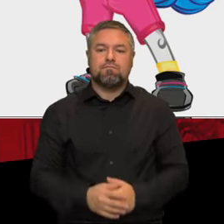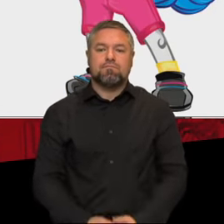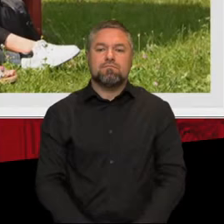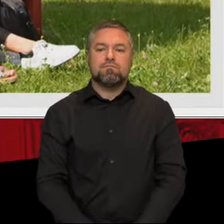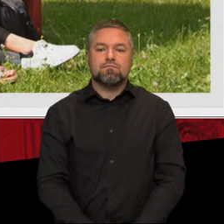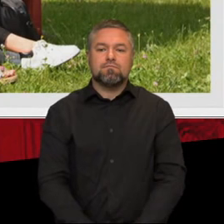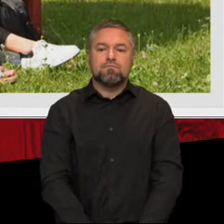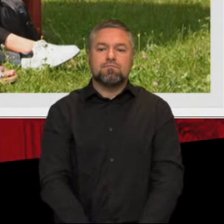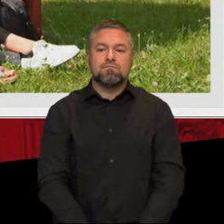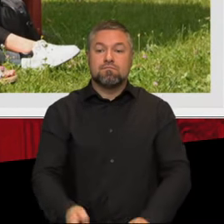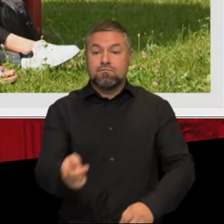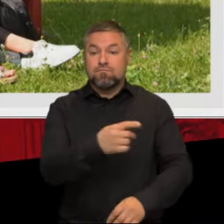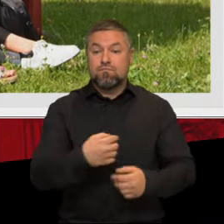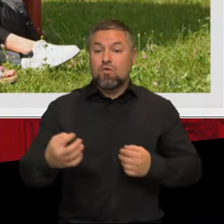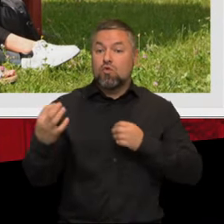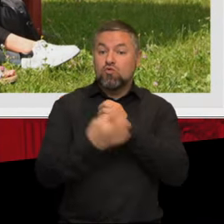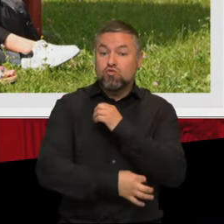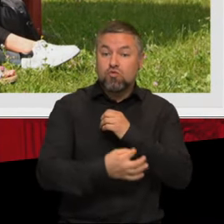Drodzy studenci,